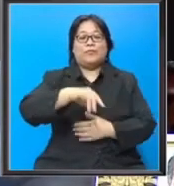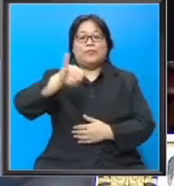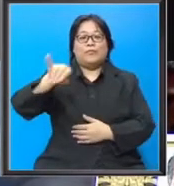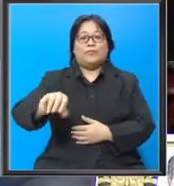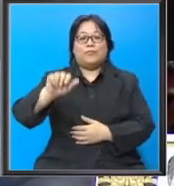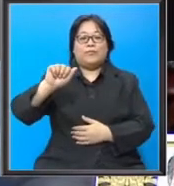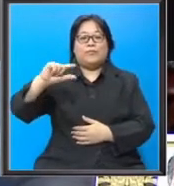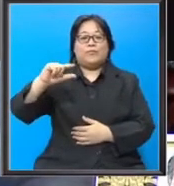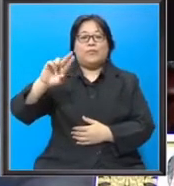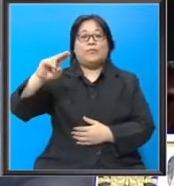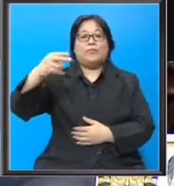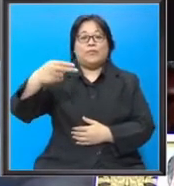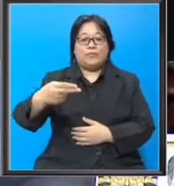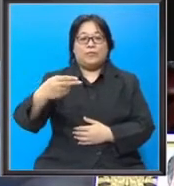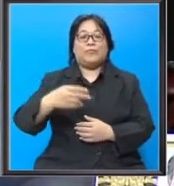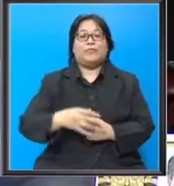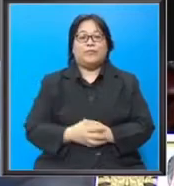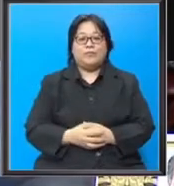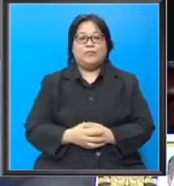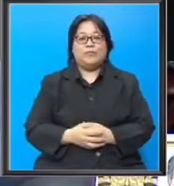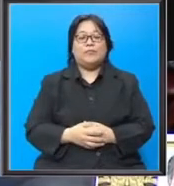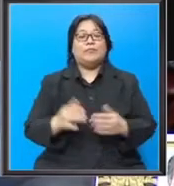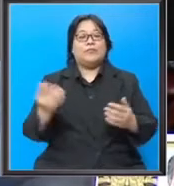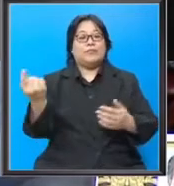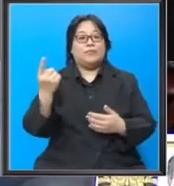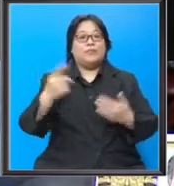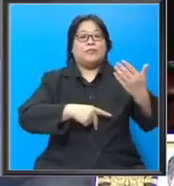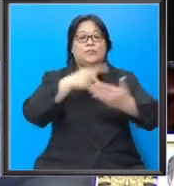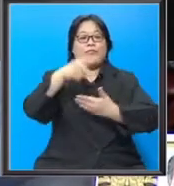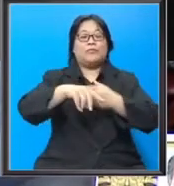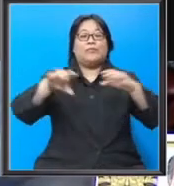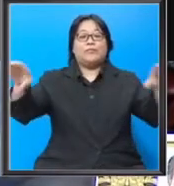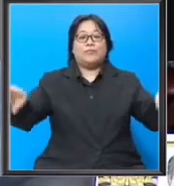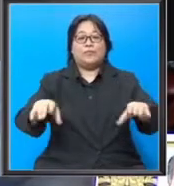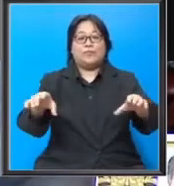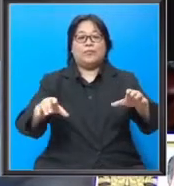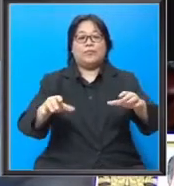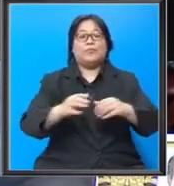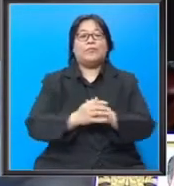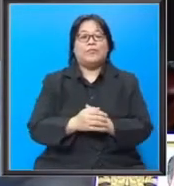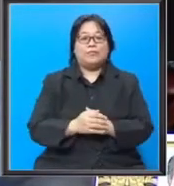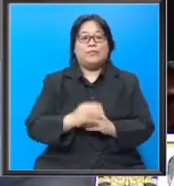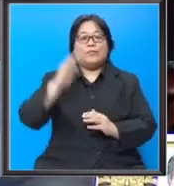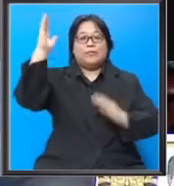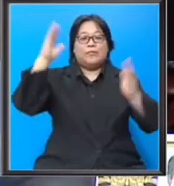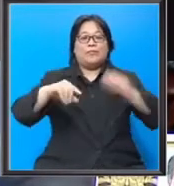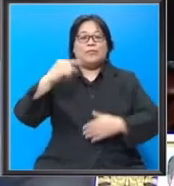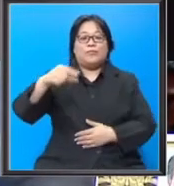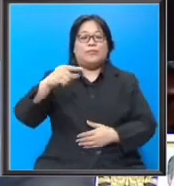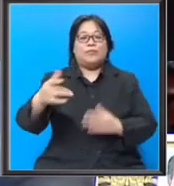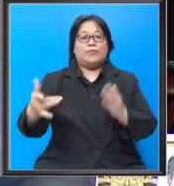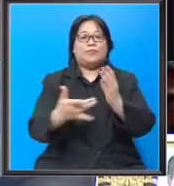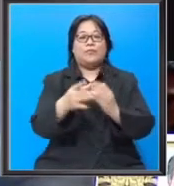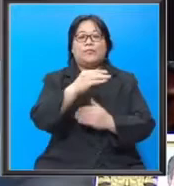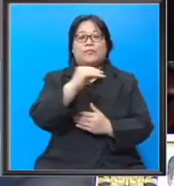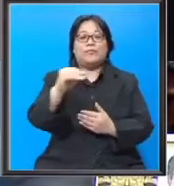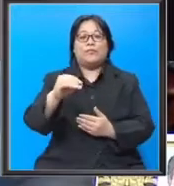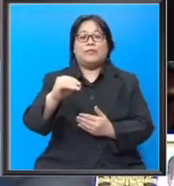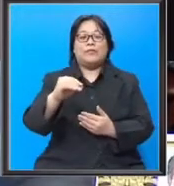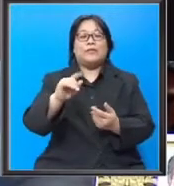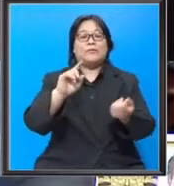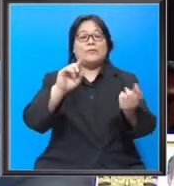graduan Usahawan hijau ataupun jago adalah program yang dilaksanakan oleh mesin Green t0gel vemmy Center